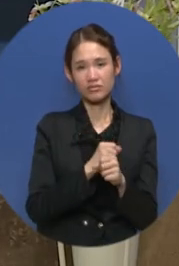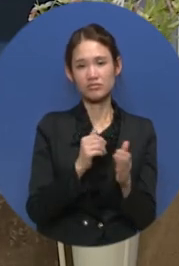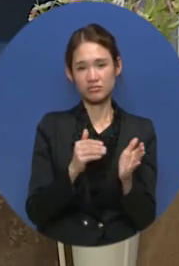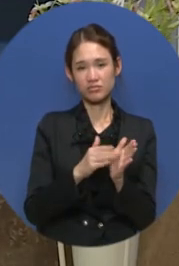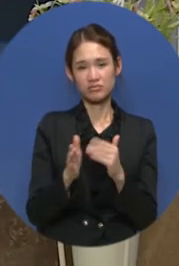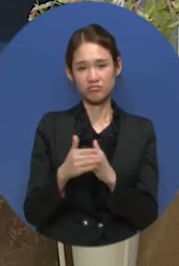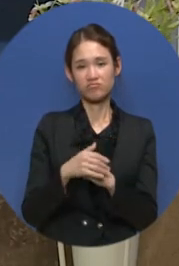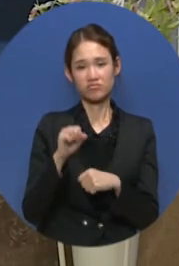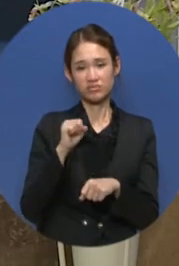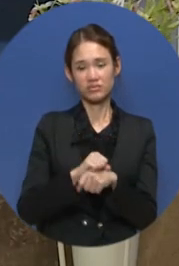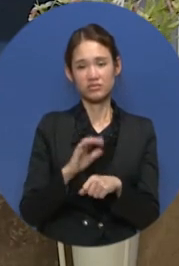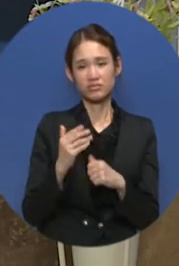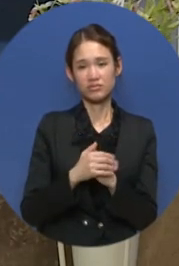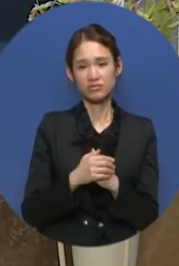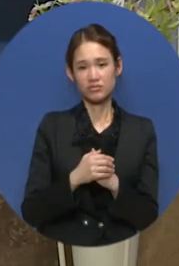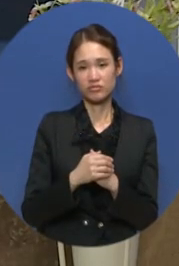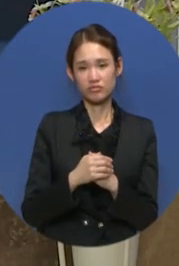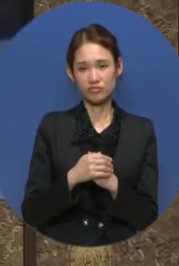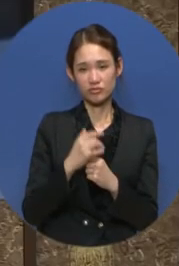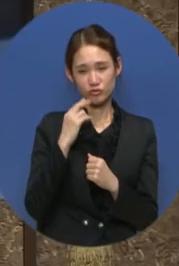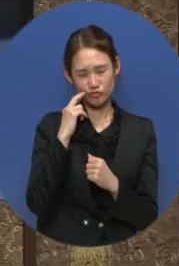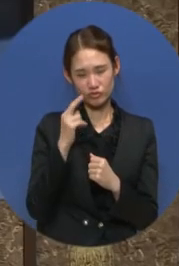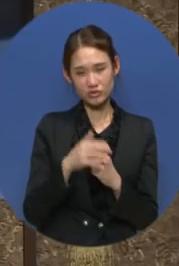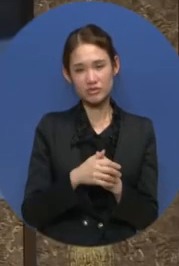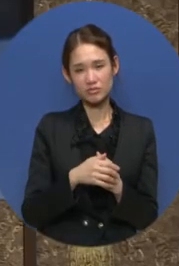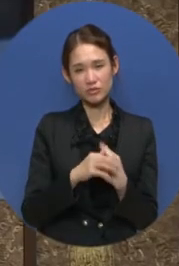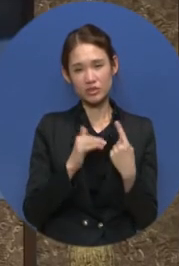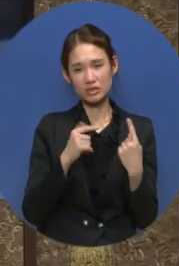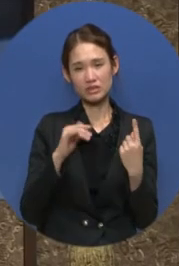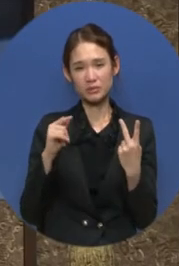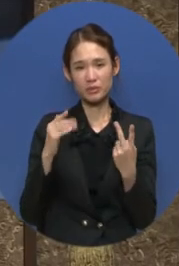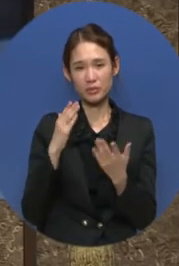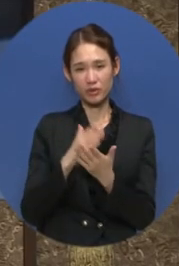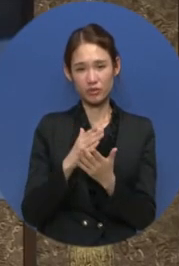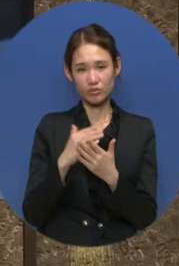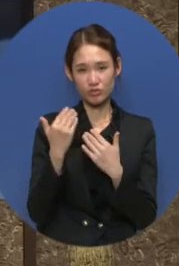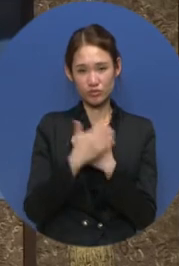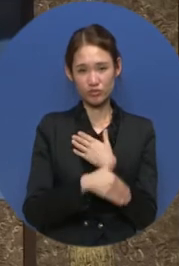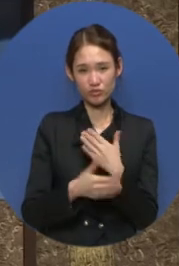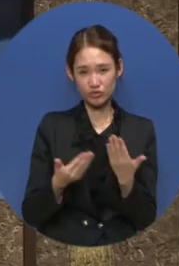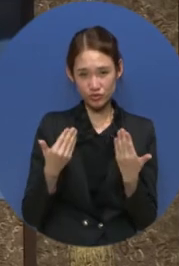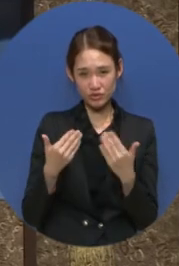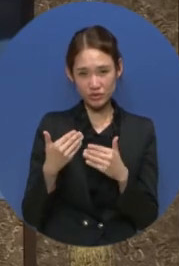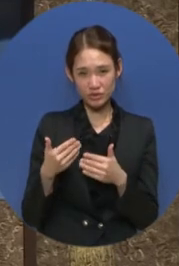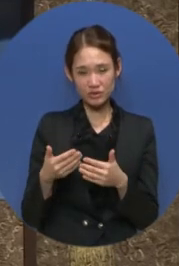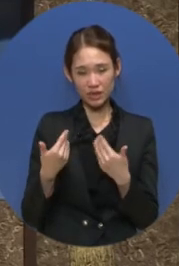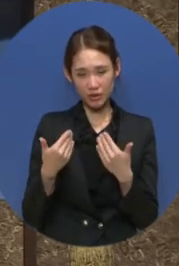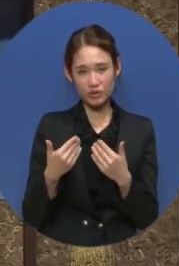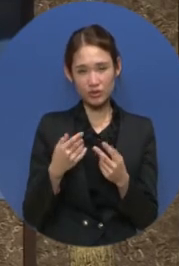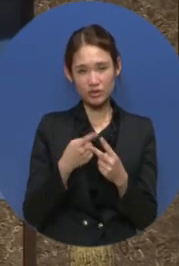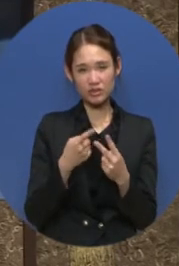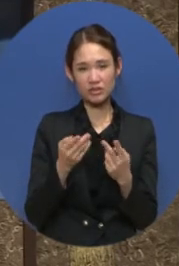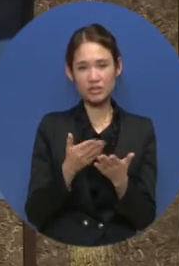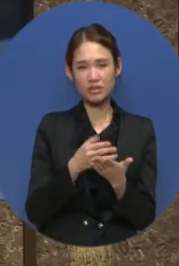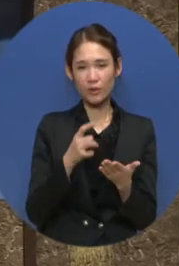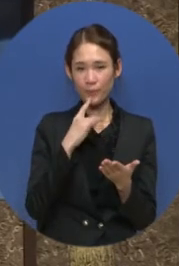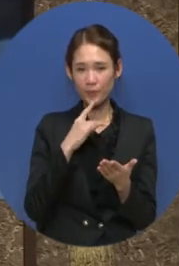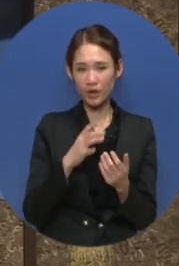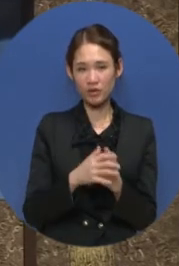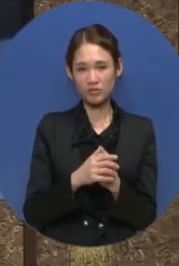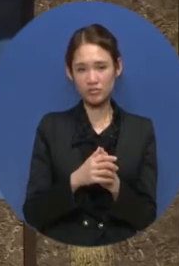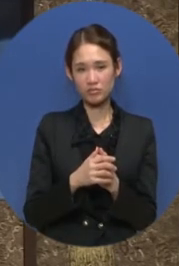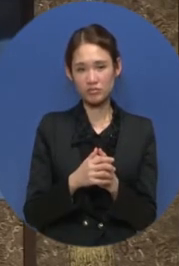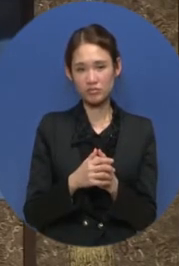됐다. 예. 그래도 요즘은 이제 뭐 굳이 1급, 2급 이렇게 안 하고 네. 중증장애인, 경증장애 이렇게만 나누거든요. 예, 예.